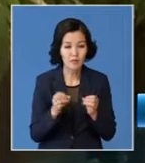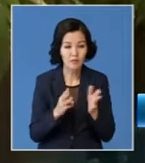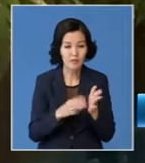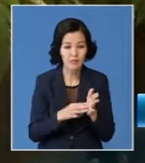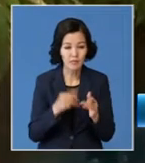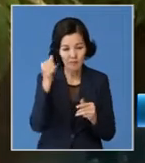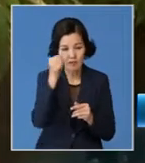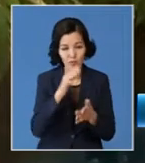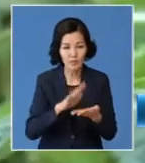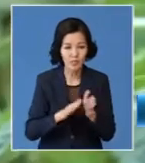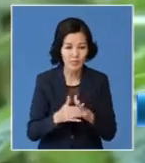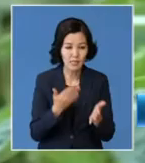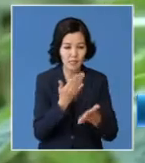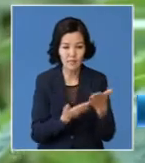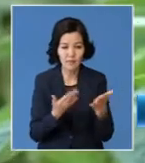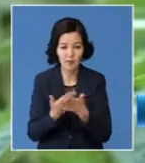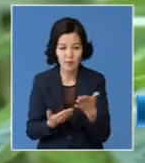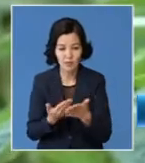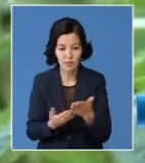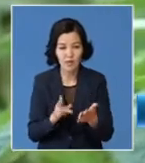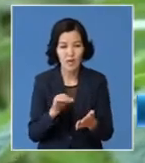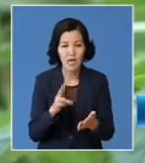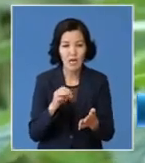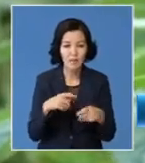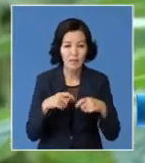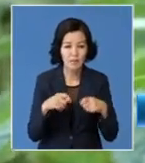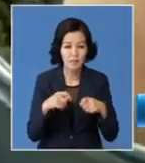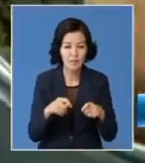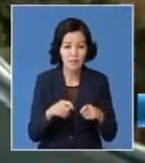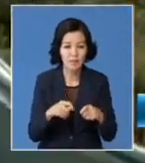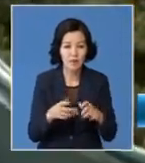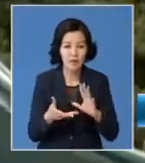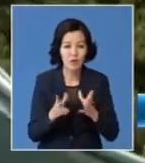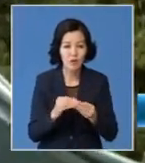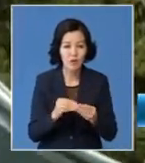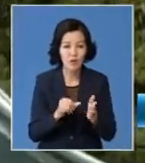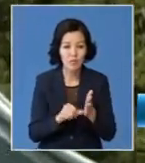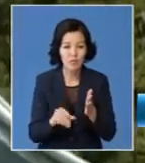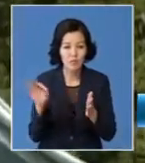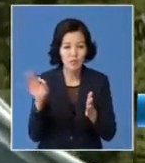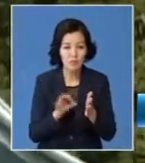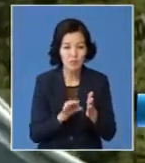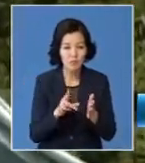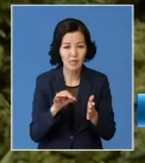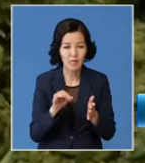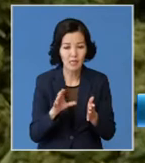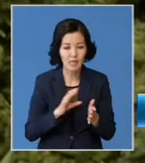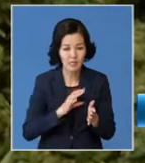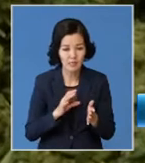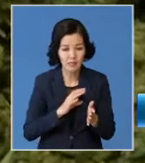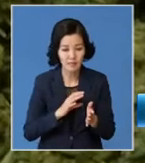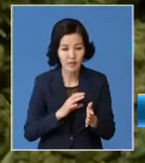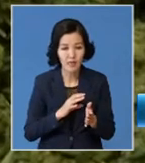года. Согласно опросам, легализацию каннабиса поддерживают около 60% канадцев. Активное